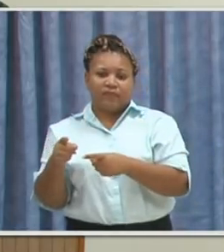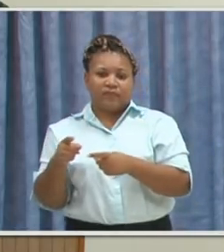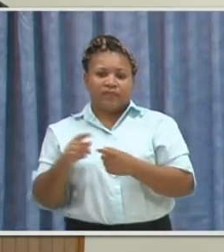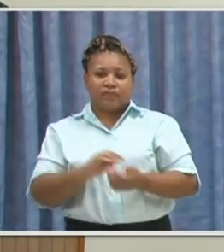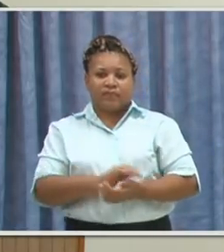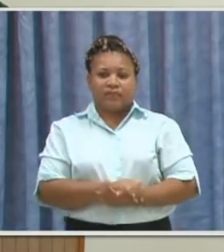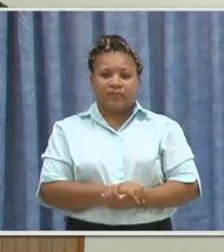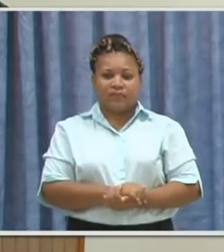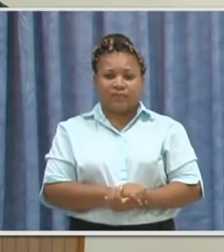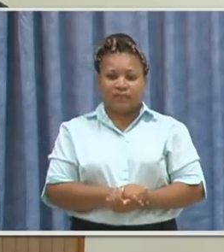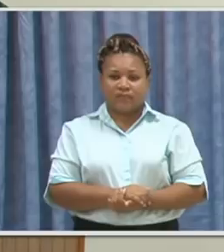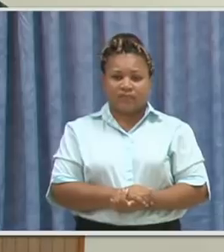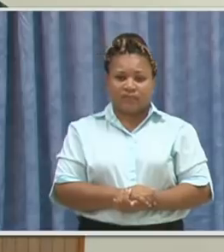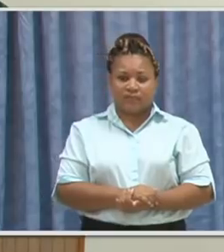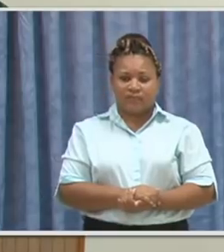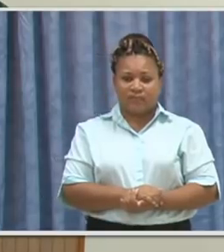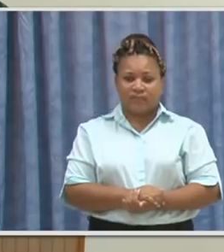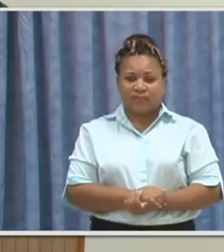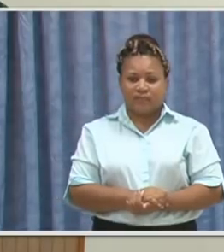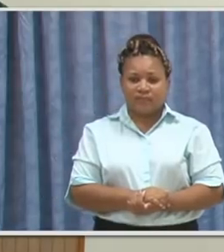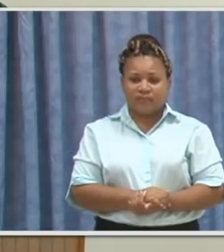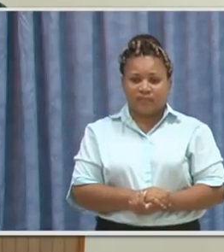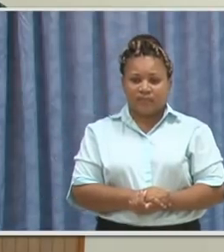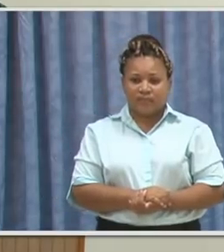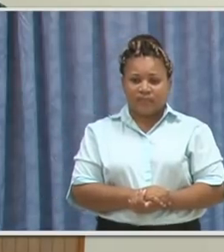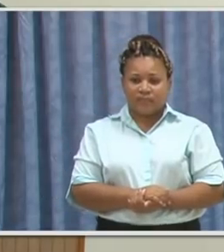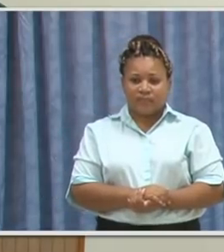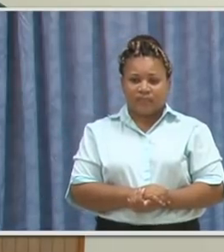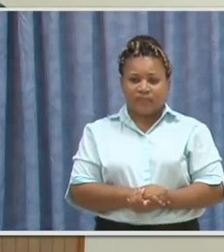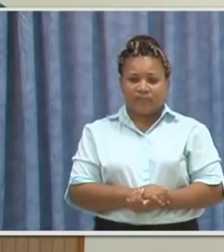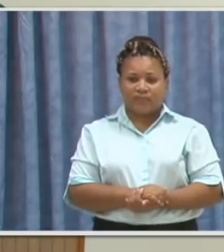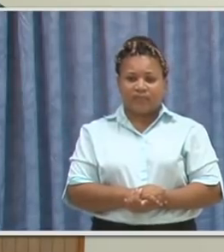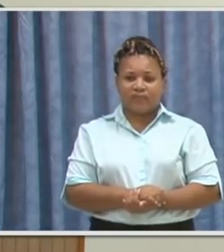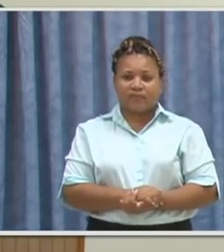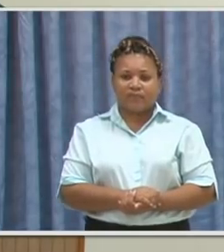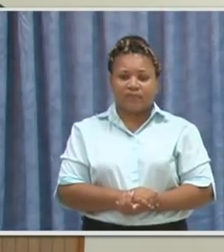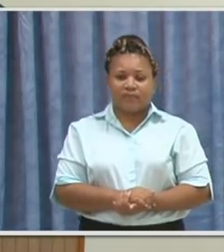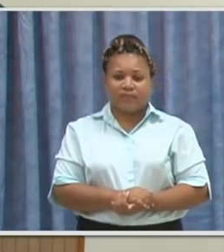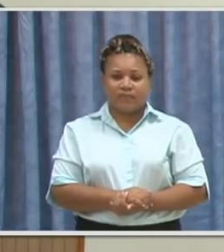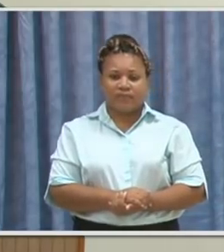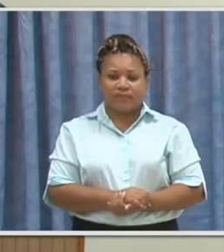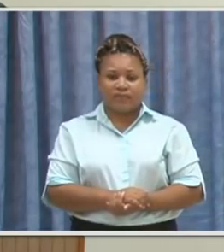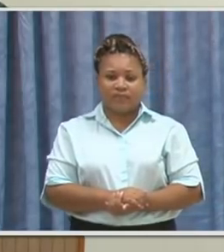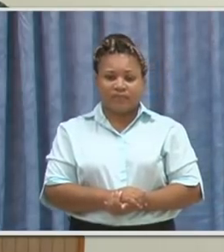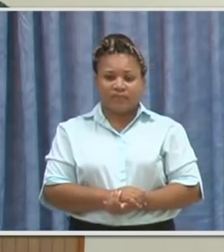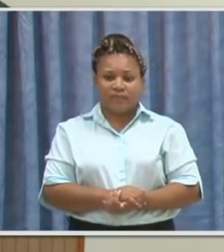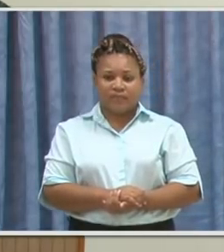qui nous peut continuer voir peut travail là